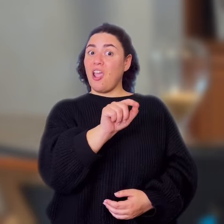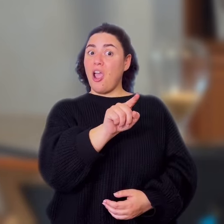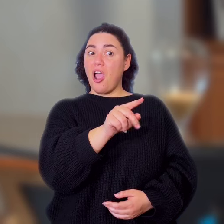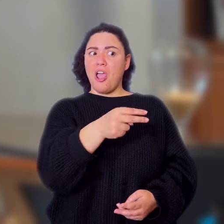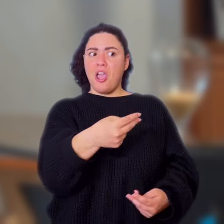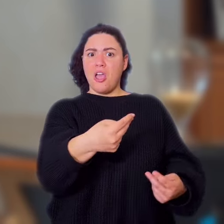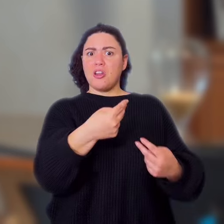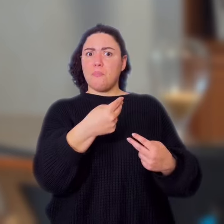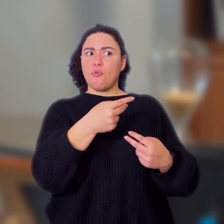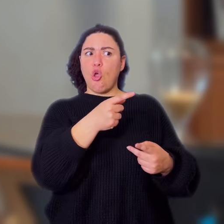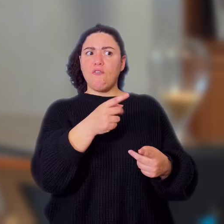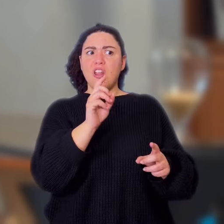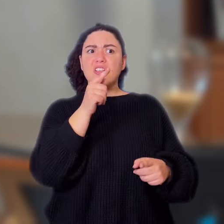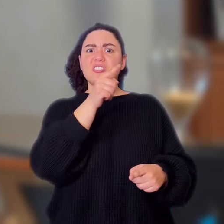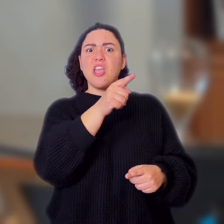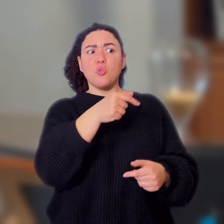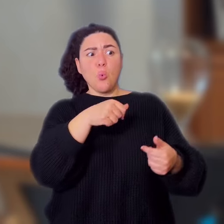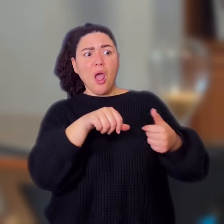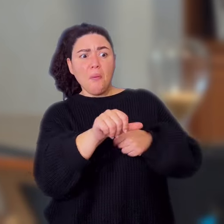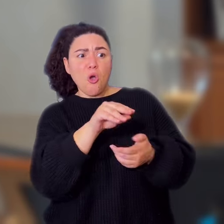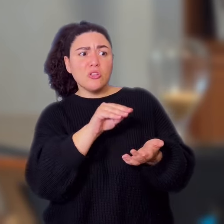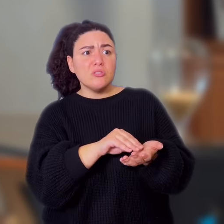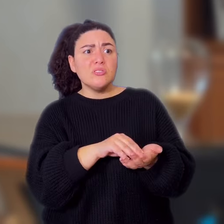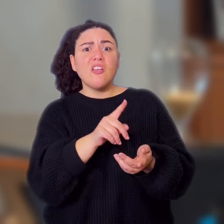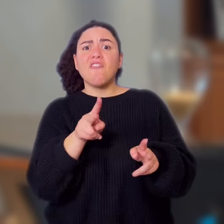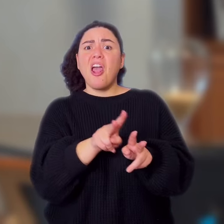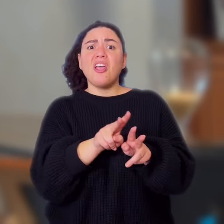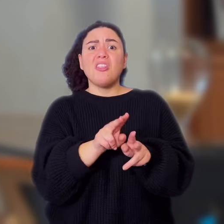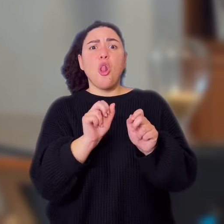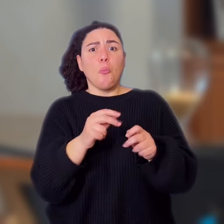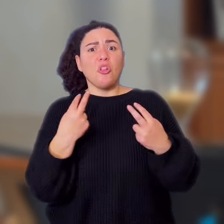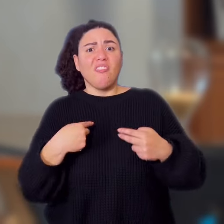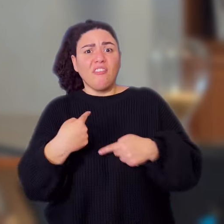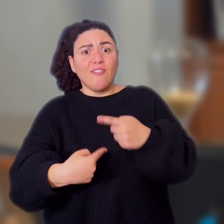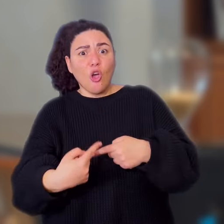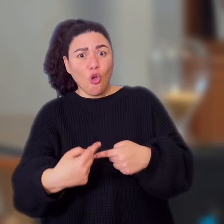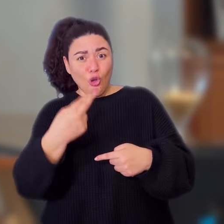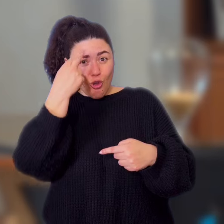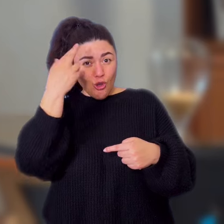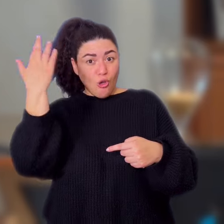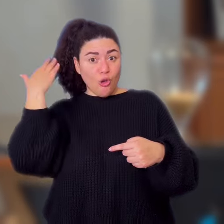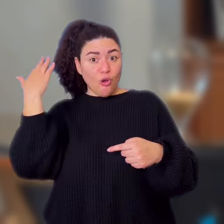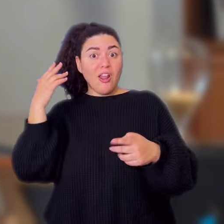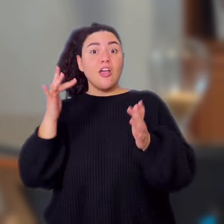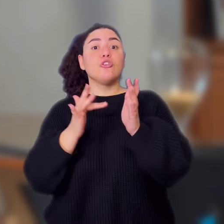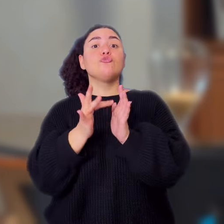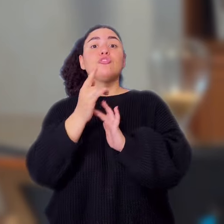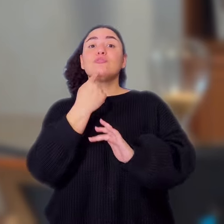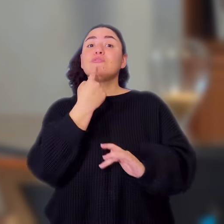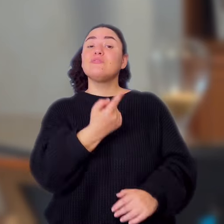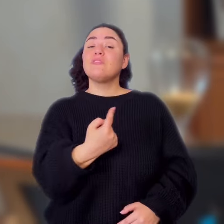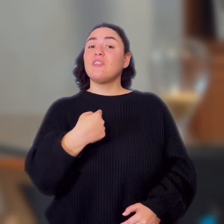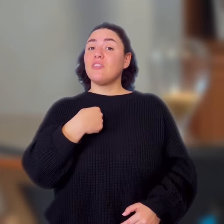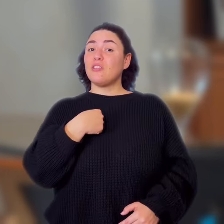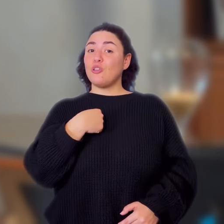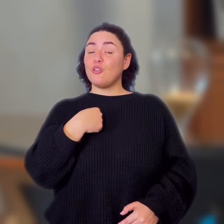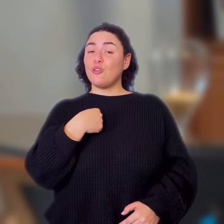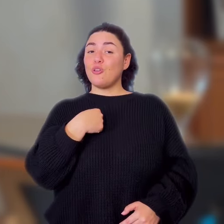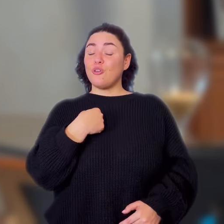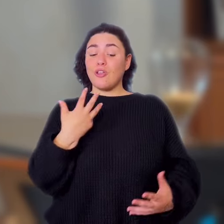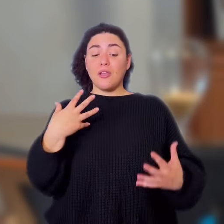rimprovera Se tu fossi stato qui mio fratello non sarebbe morto Gesù le risponde io sono la